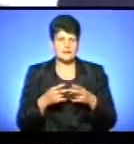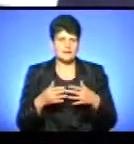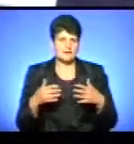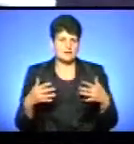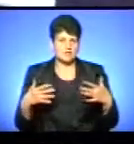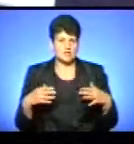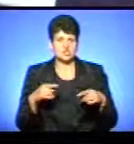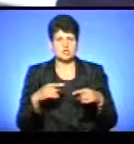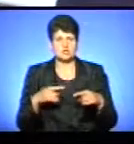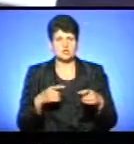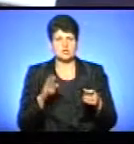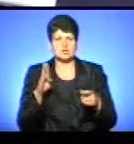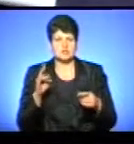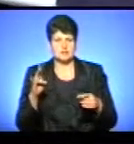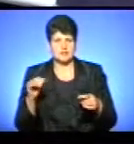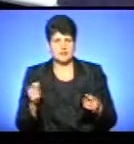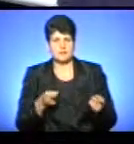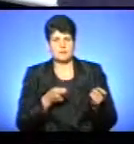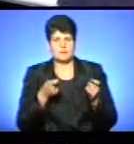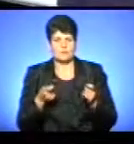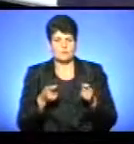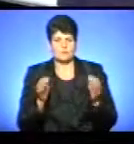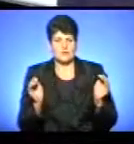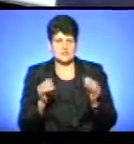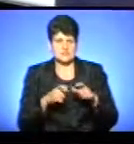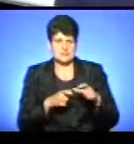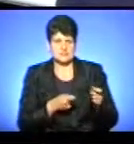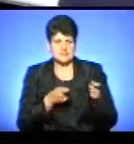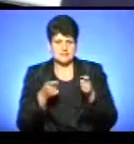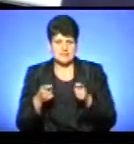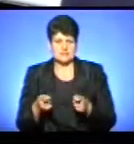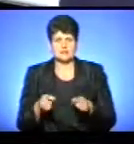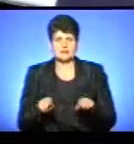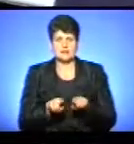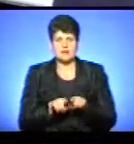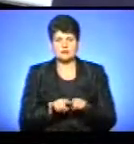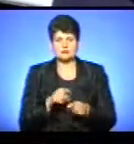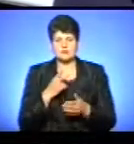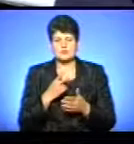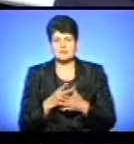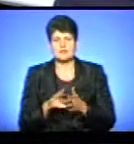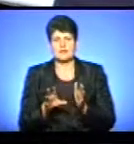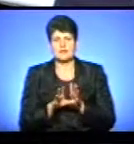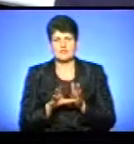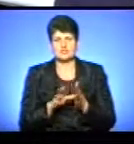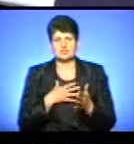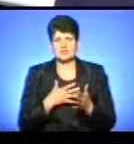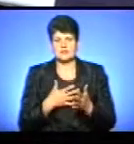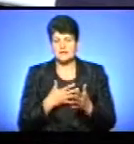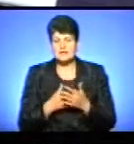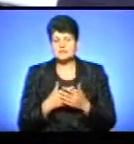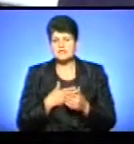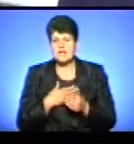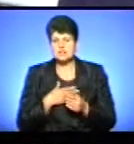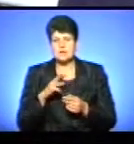для транспортування і мобілізаційні шини. Ми представили також електричний дефібрилятор, наш манекен